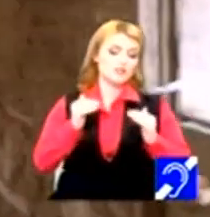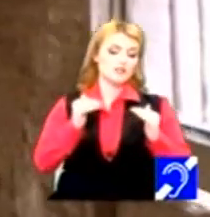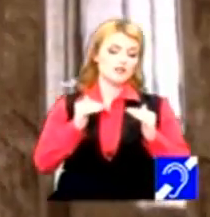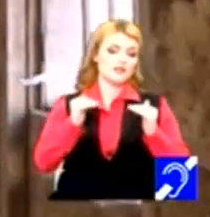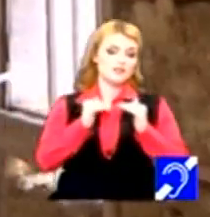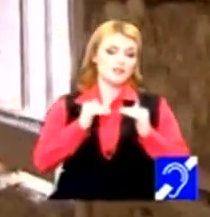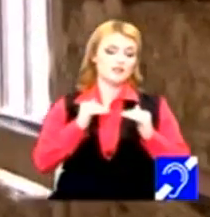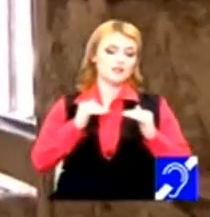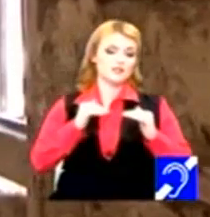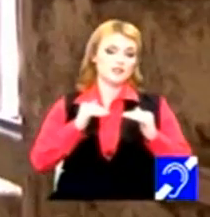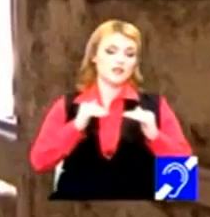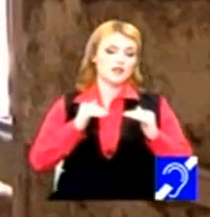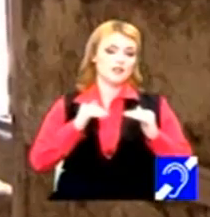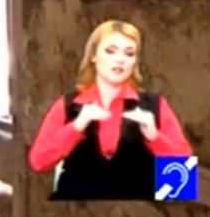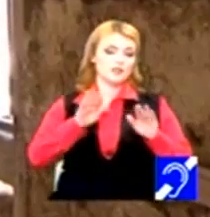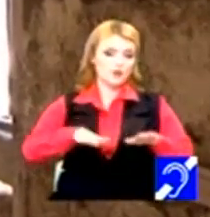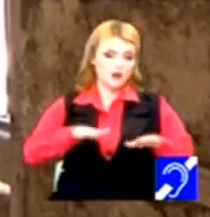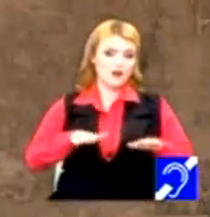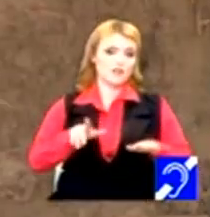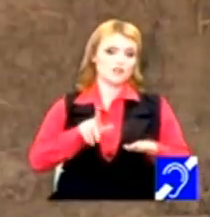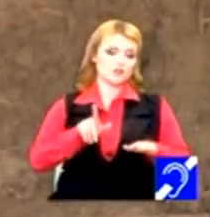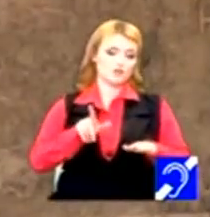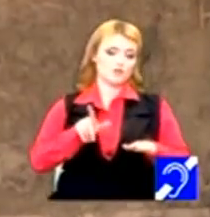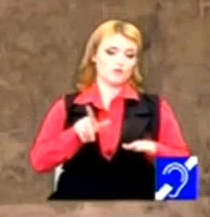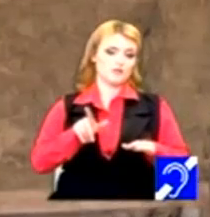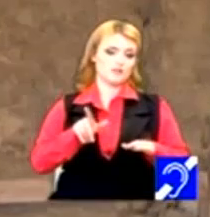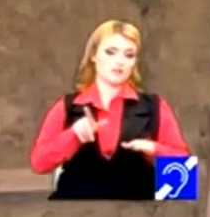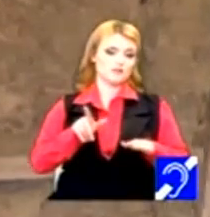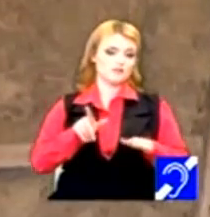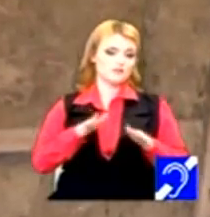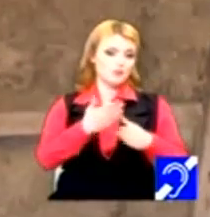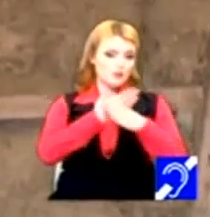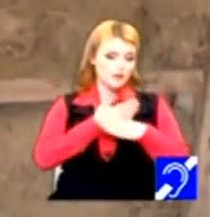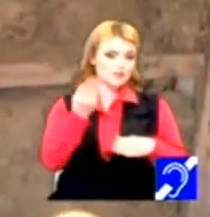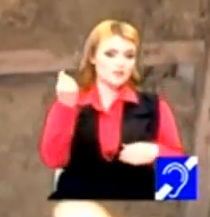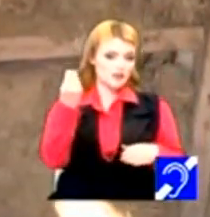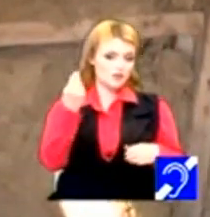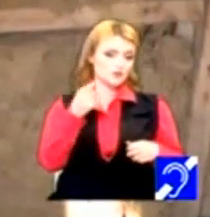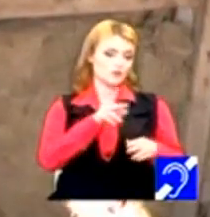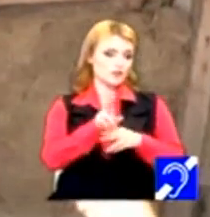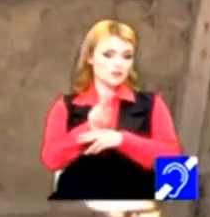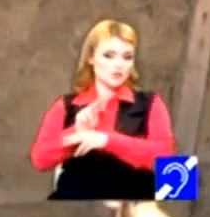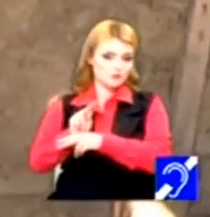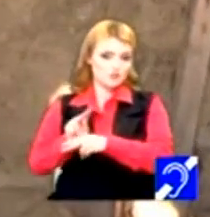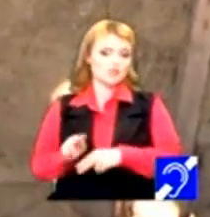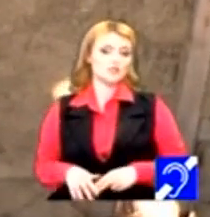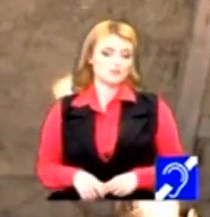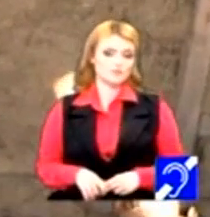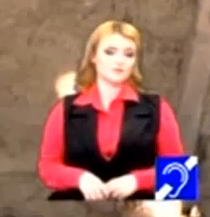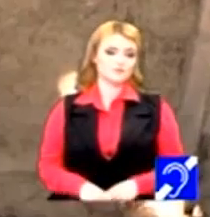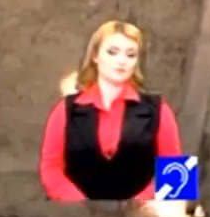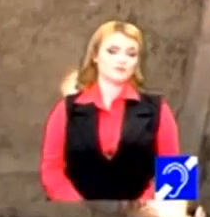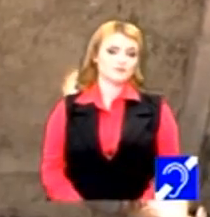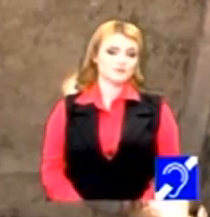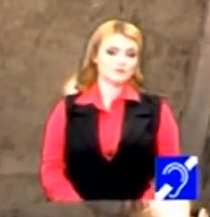să identifice finanțările pentru elaborarea schiței de proiect, a proiectului de execuție, respectiv cu efortul la nivel deja